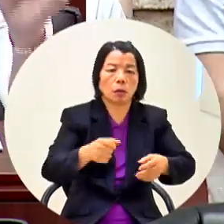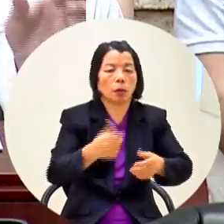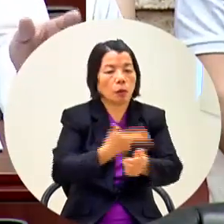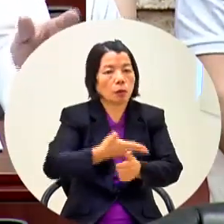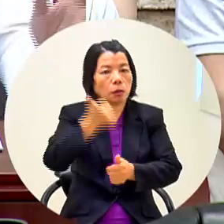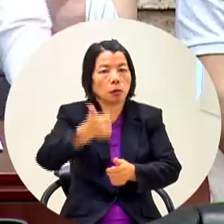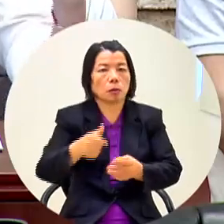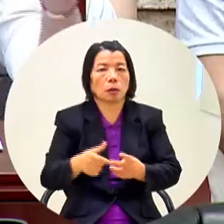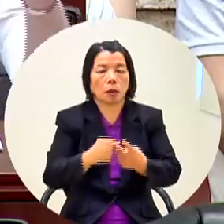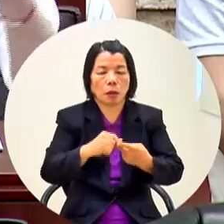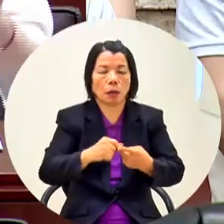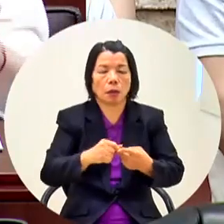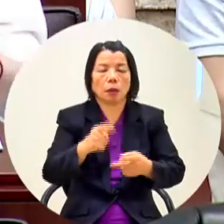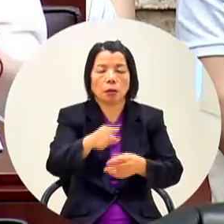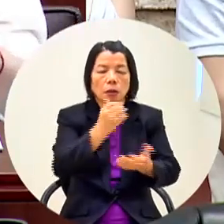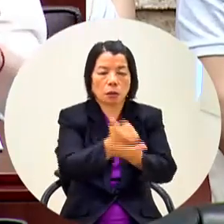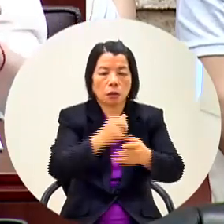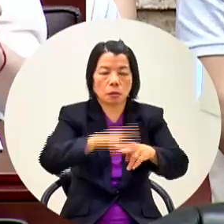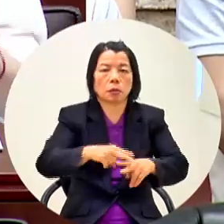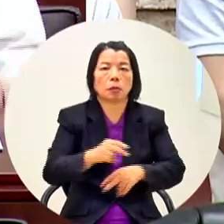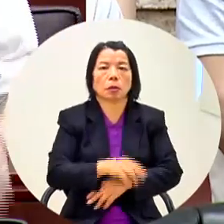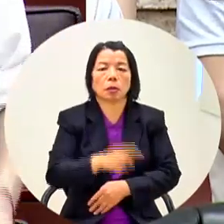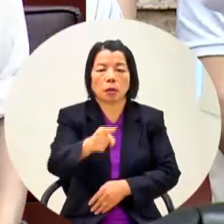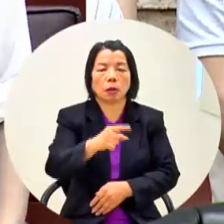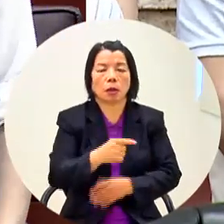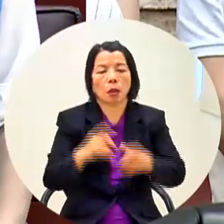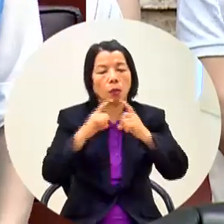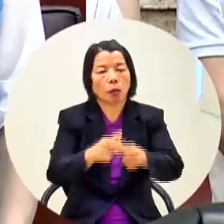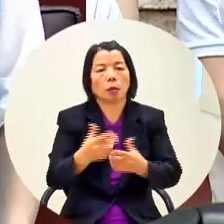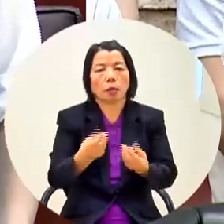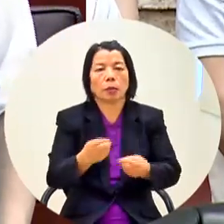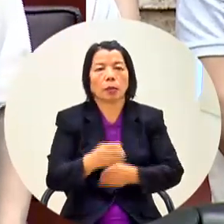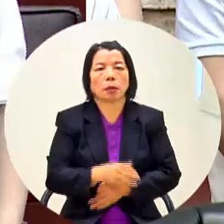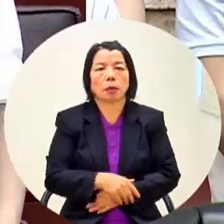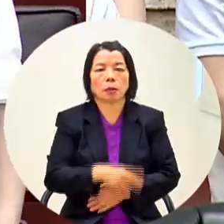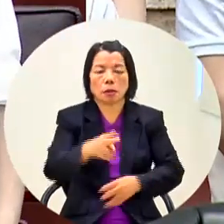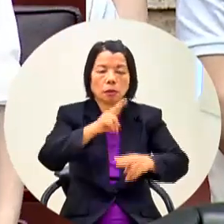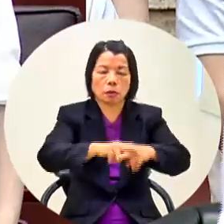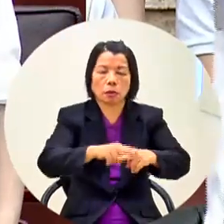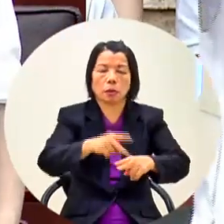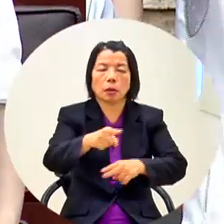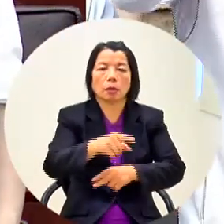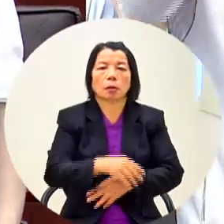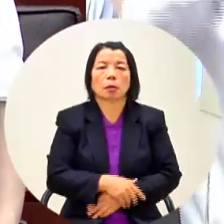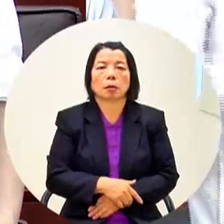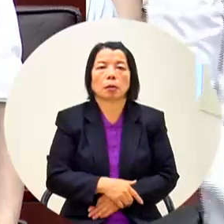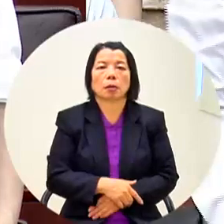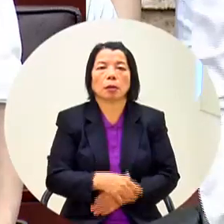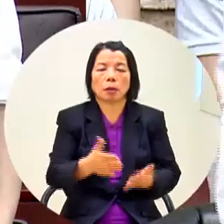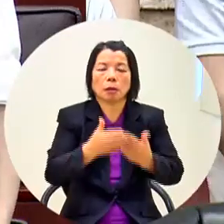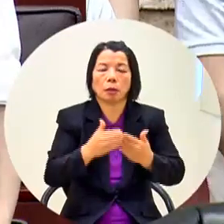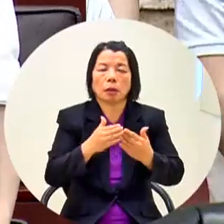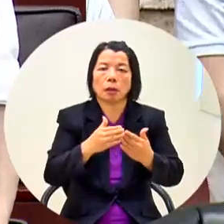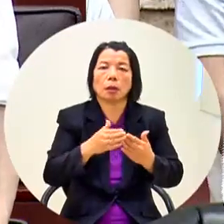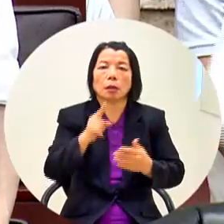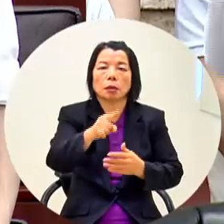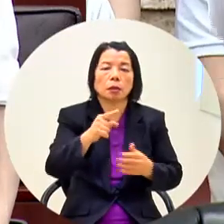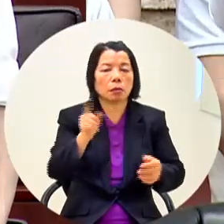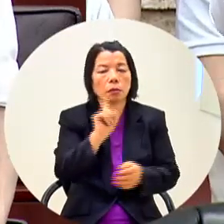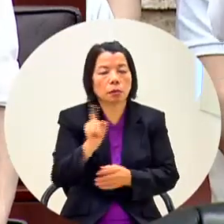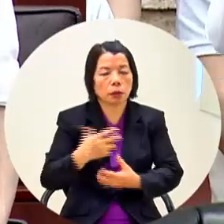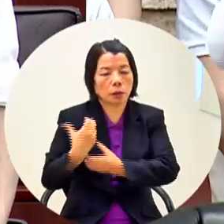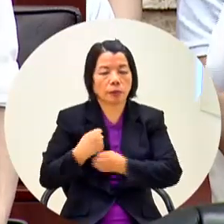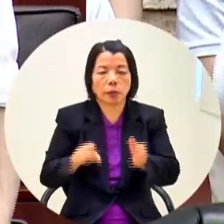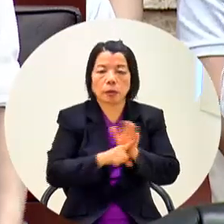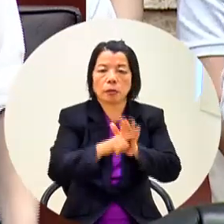市医师工会理事 长， 你请坐了。 全部座谈。 你如果不想回答我的问题，我就不让你回答。 不是， 你如果要 议员。 兵推，我告诉你，你知道何谓兵推？ 因为